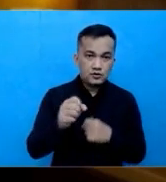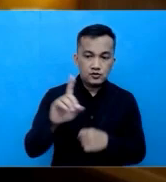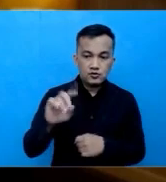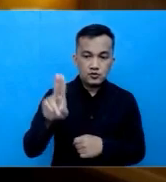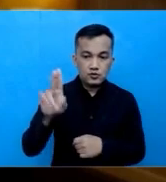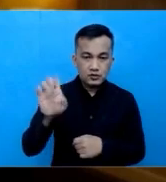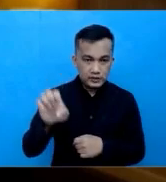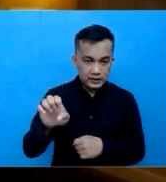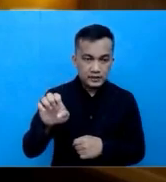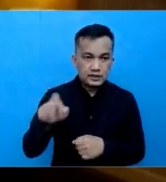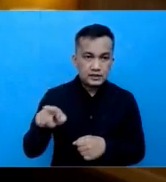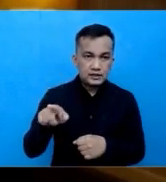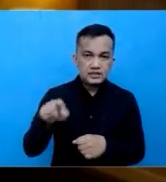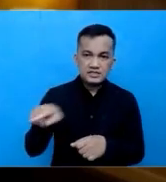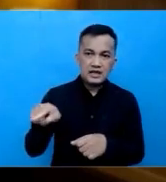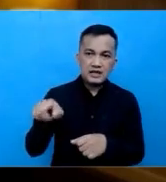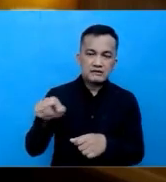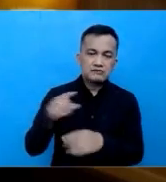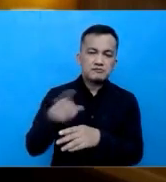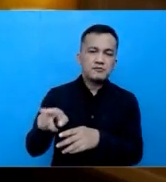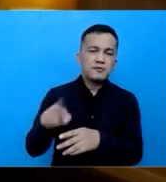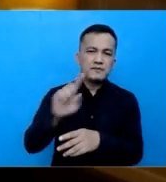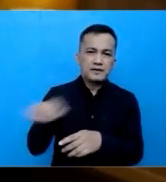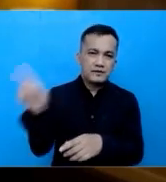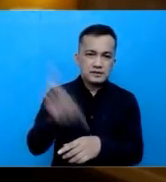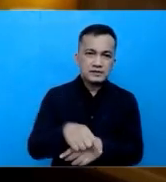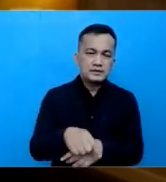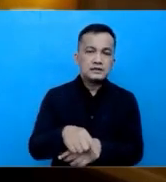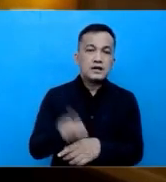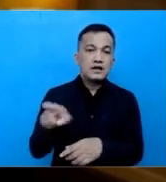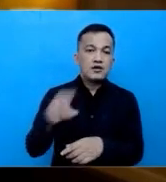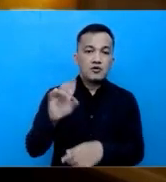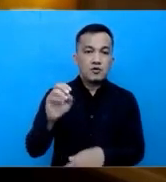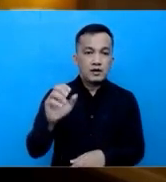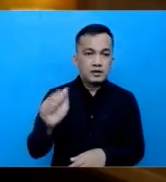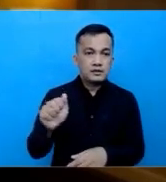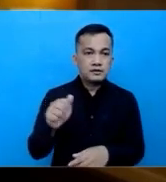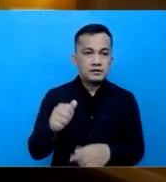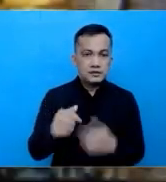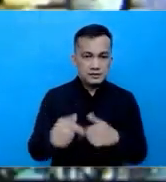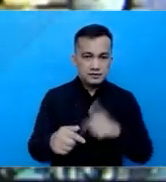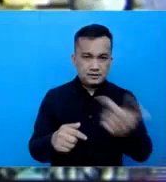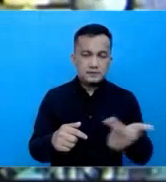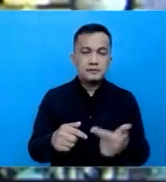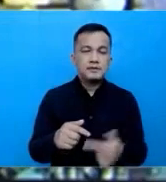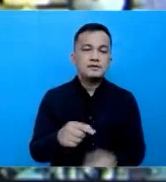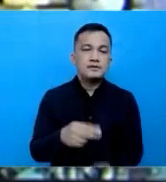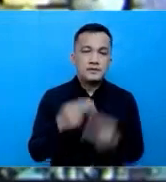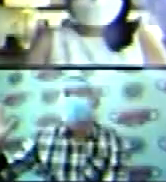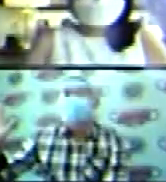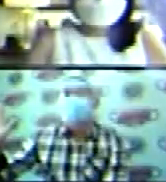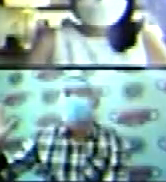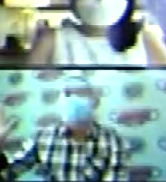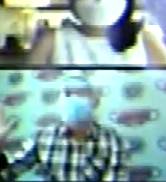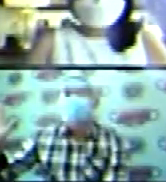winawarak sila ng COA. Nasa frontline ng balitang yan, si Mean Los Baños.